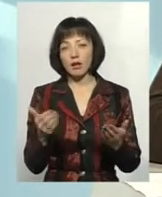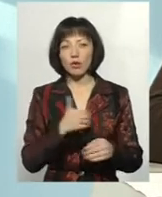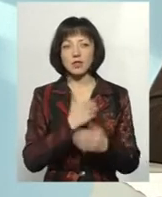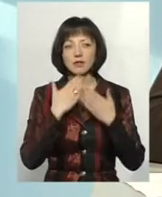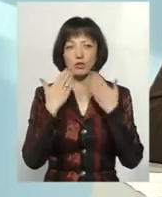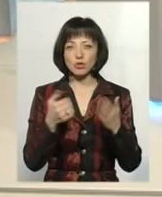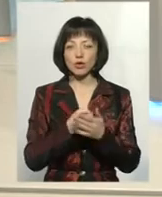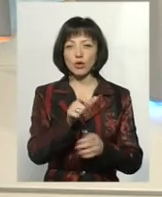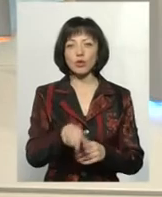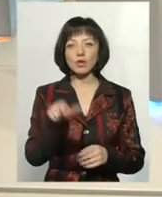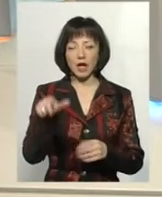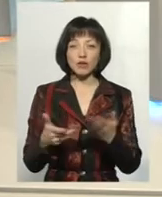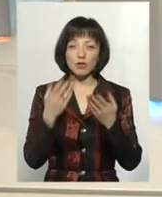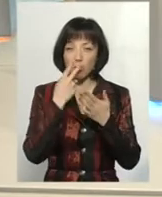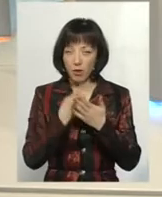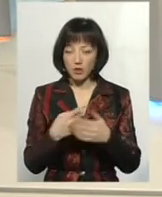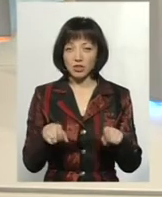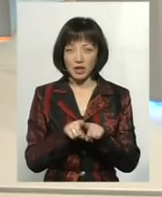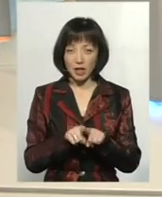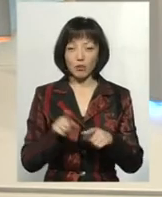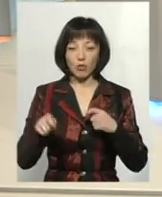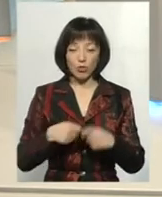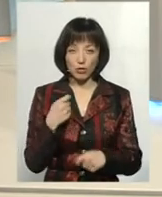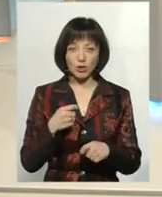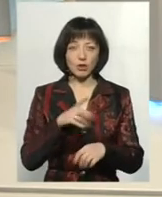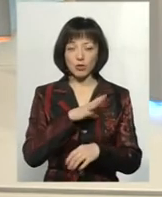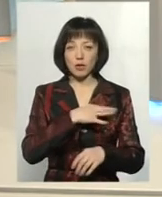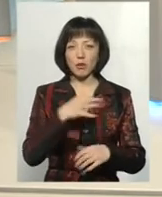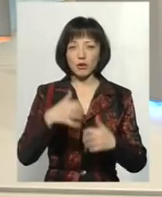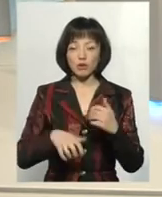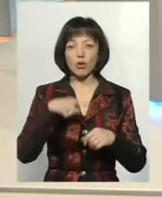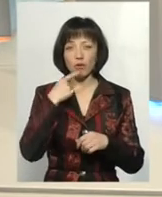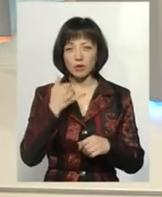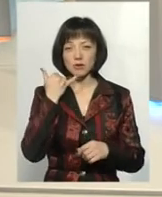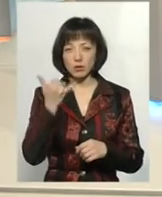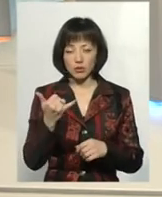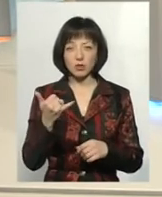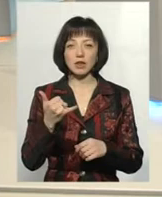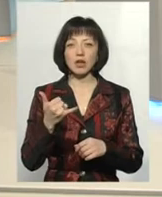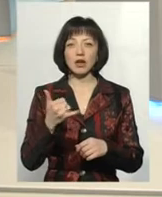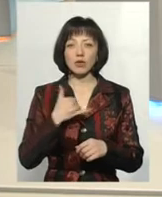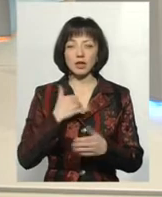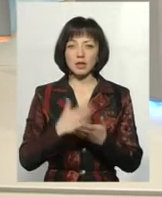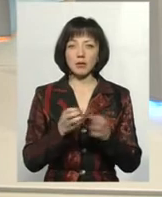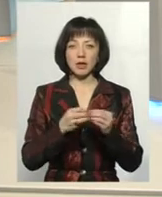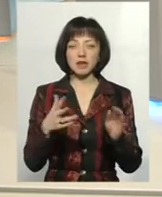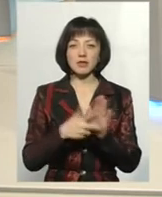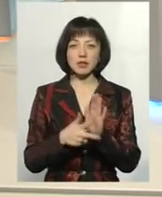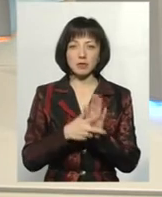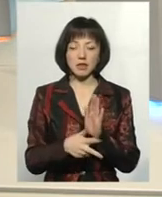хочеться звернутися до мешканців. Якщо ви бачите такі порушення, не будьте байдужими, говоріть, телефонуйте. У нас є 1580,